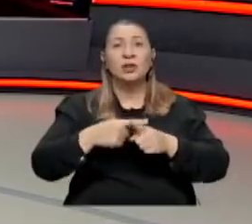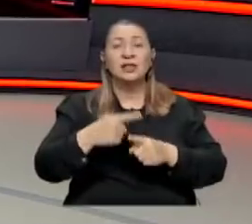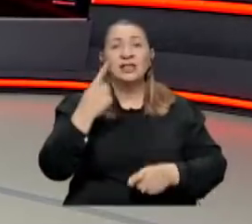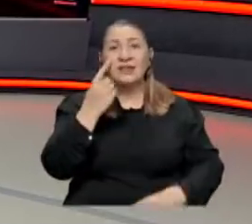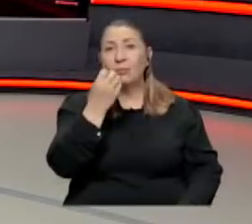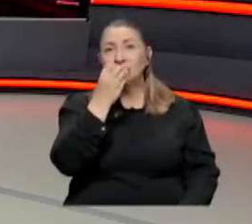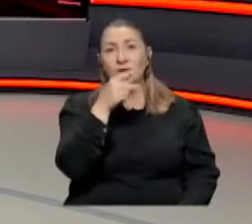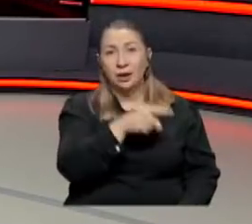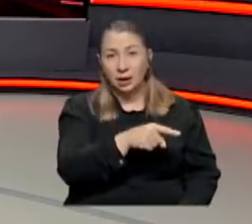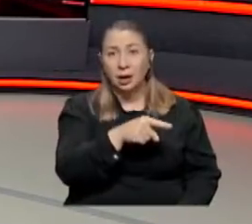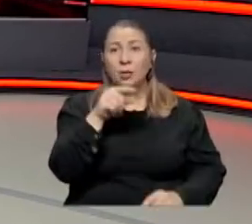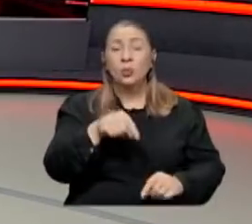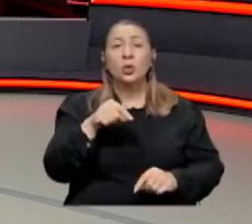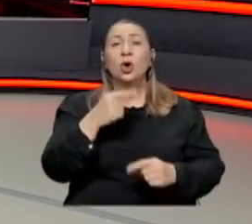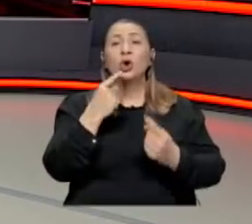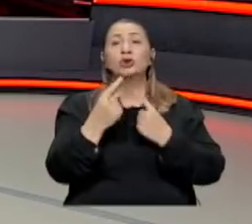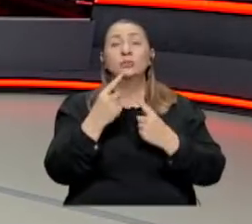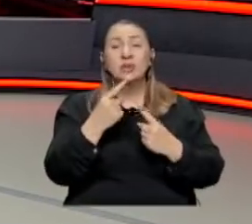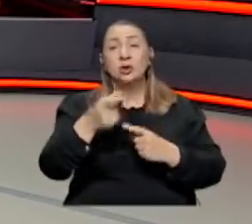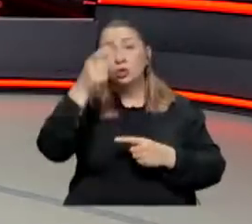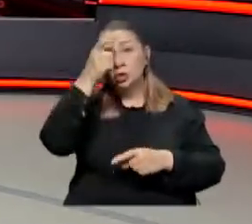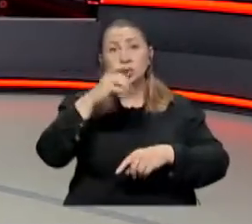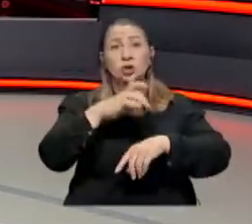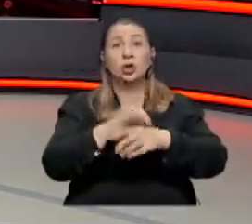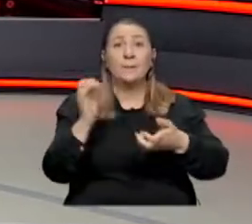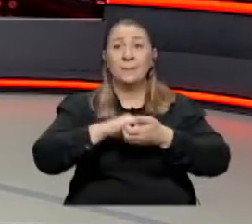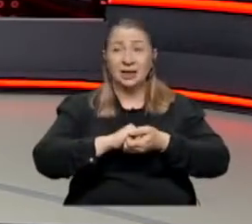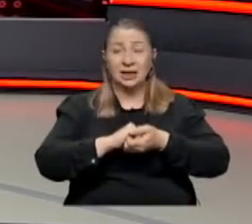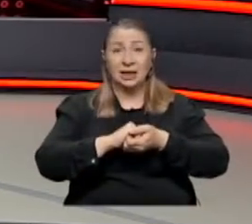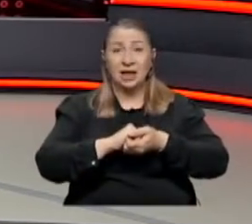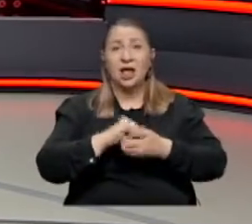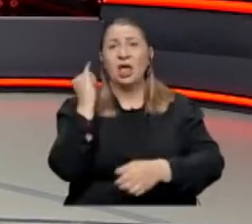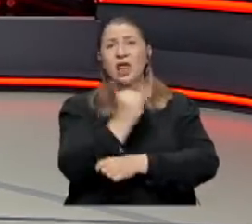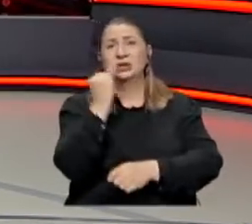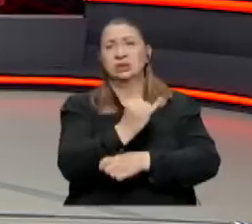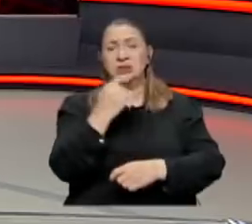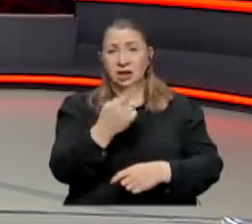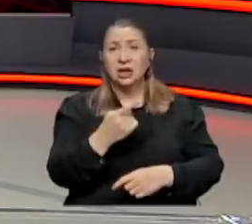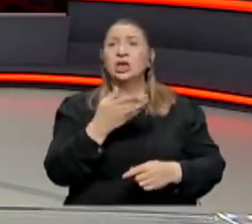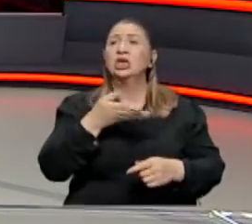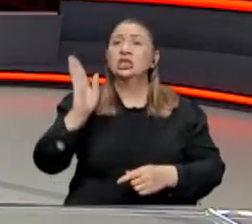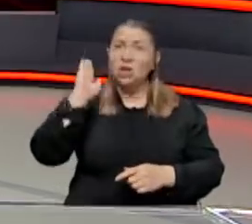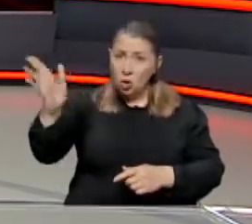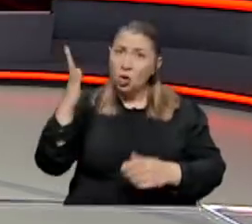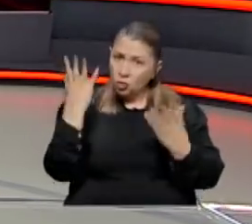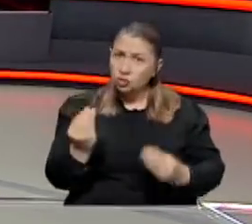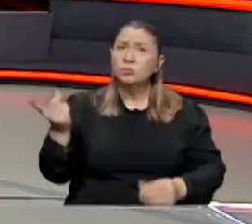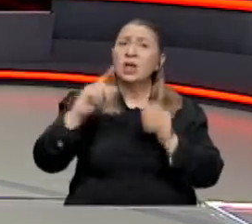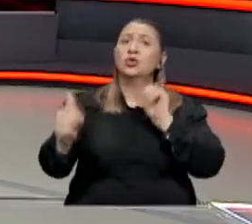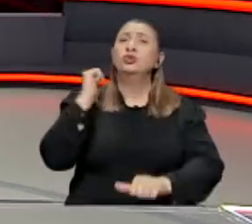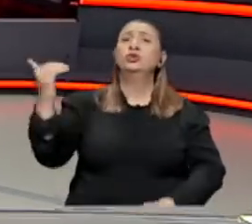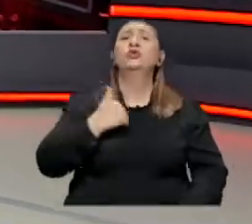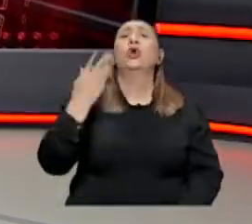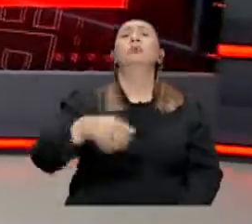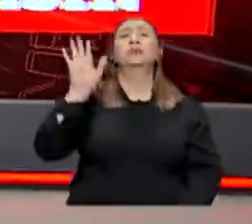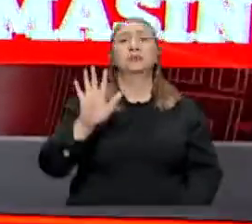orta Devlet Bahçeli bugünkü konuşmasında Türk Tabipler birliğini eleştirerek dedi ki gidişleri olsun dönüşleri